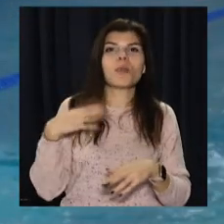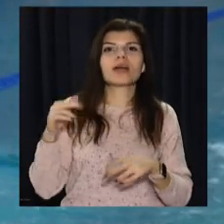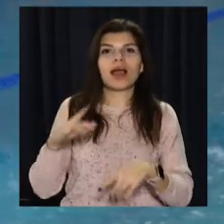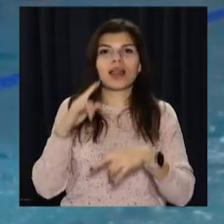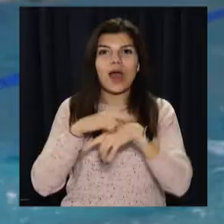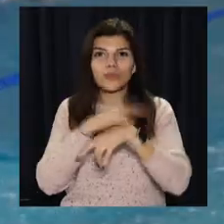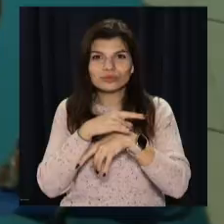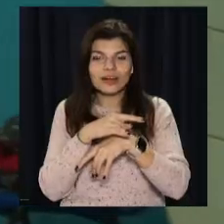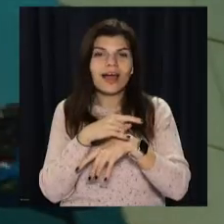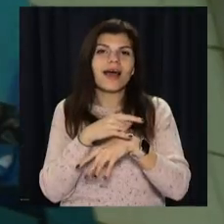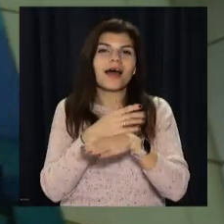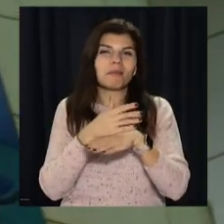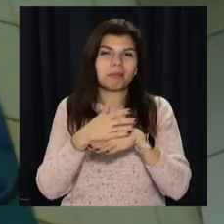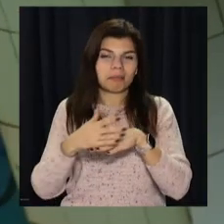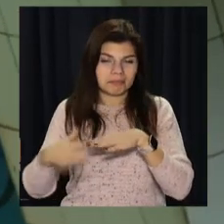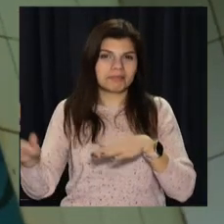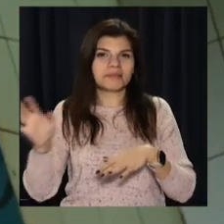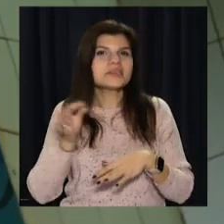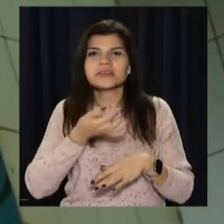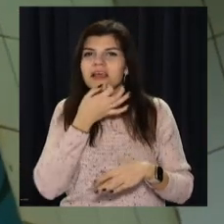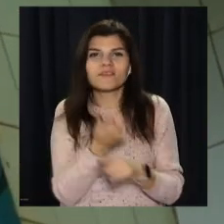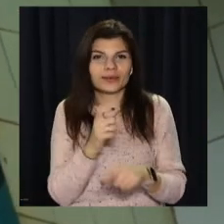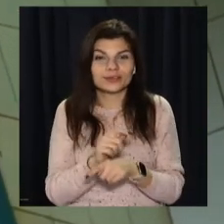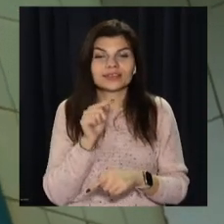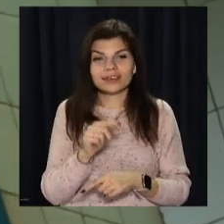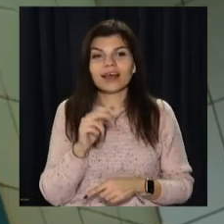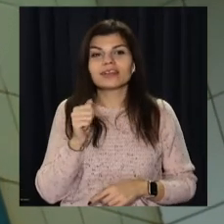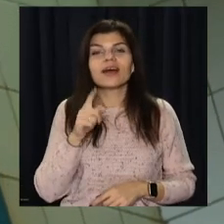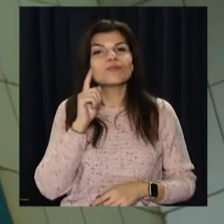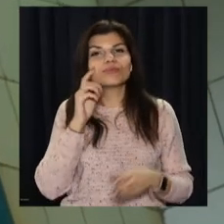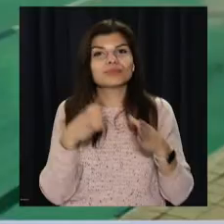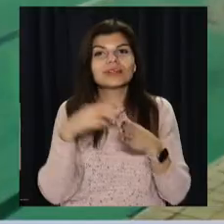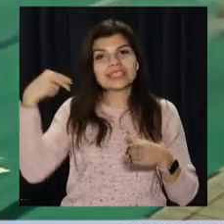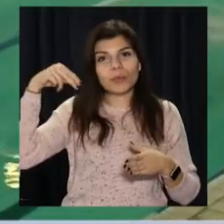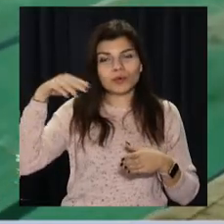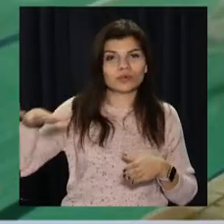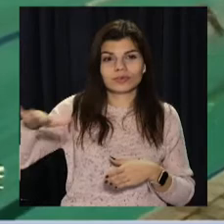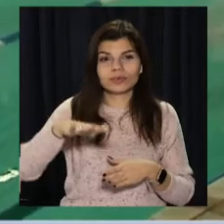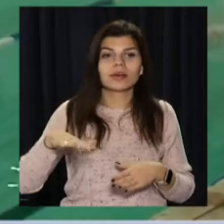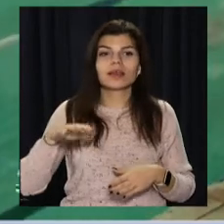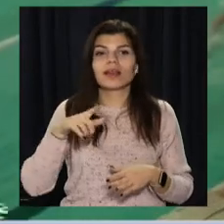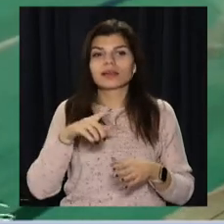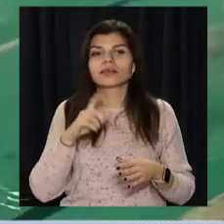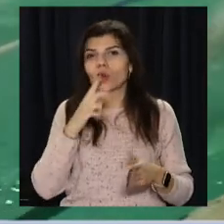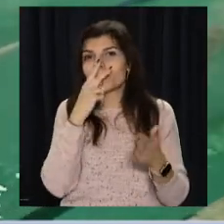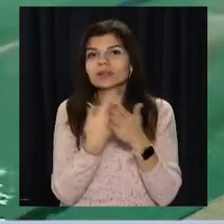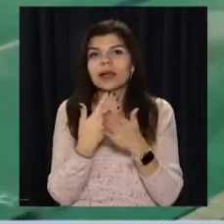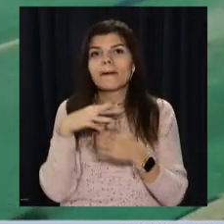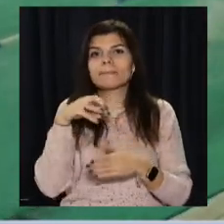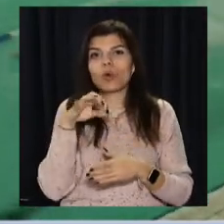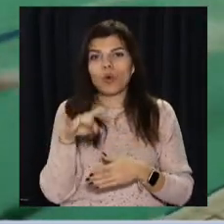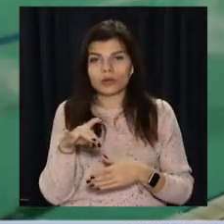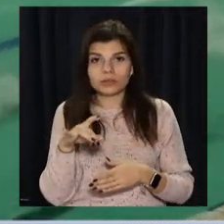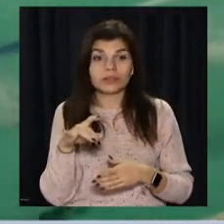моїм любимим способом. На іншому турнірі юнацькому чемпіонаті України у Запоріжжі справжнім героєм став представник «Метеору»